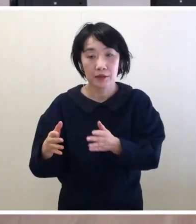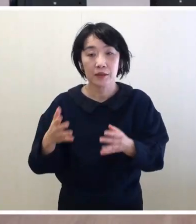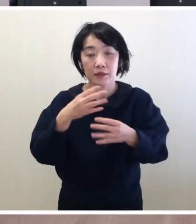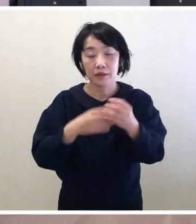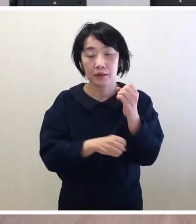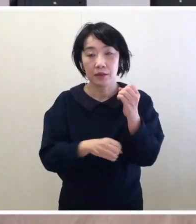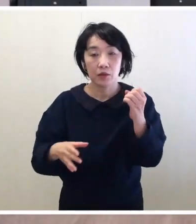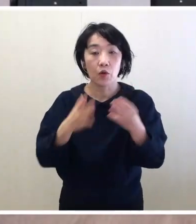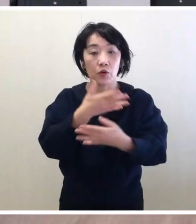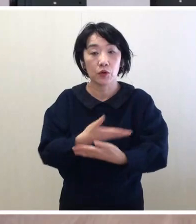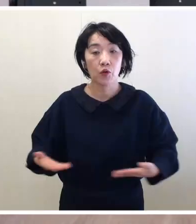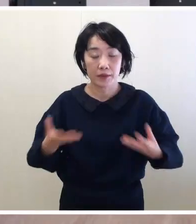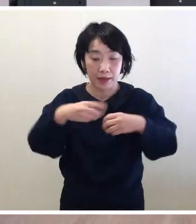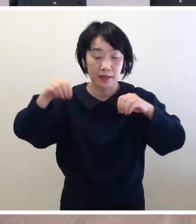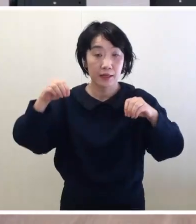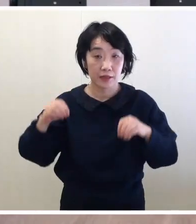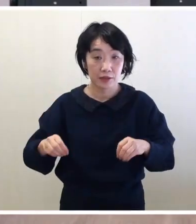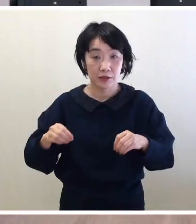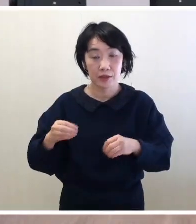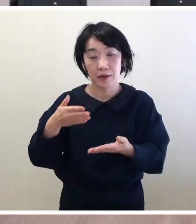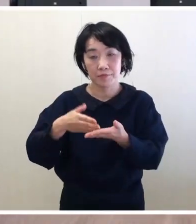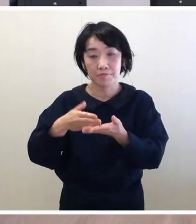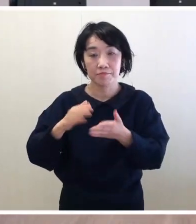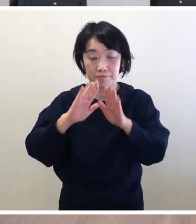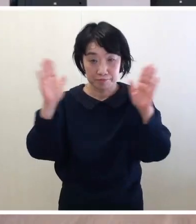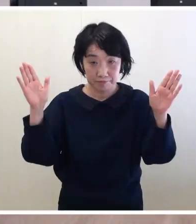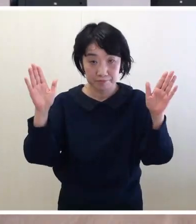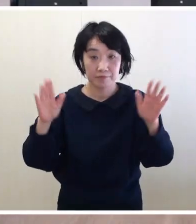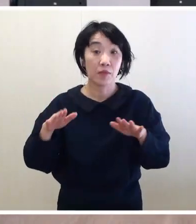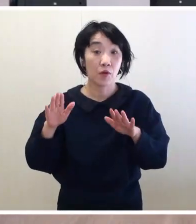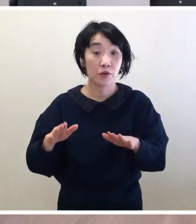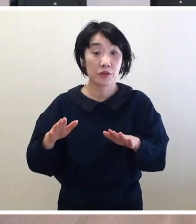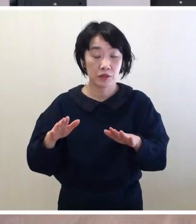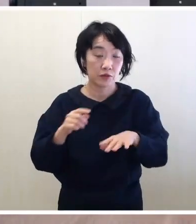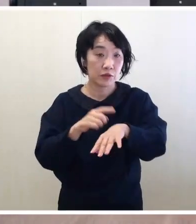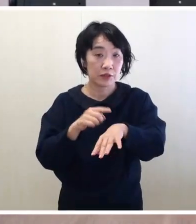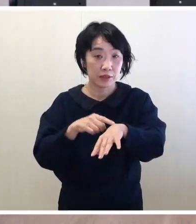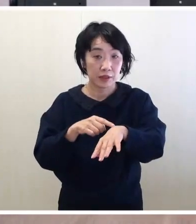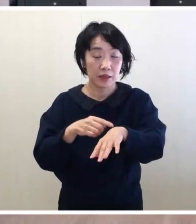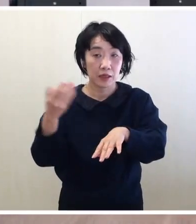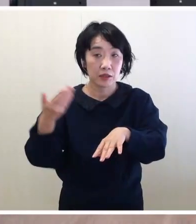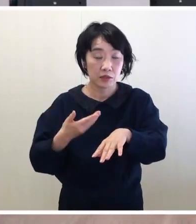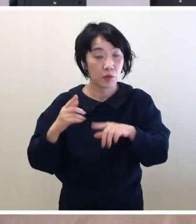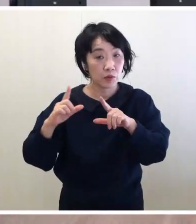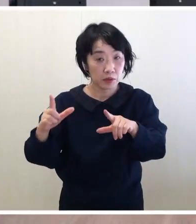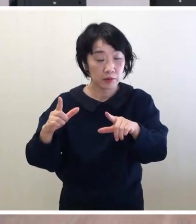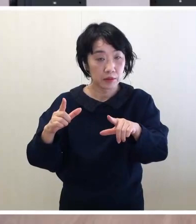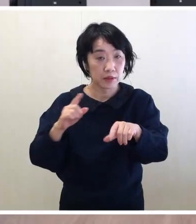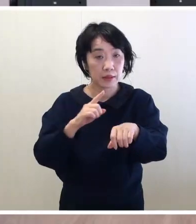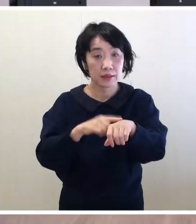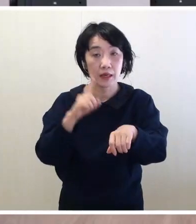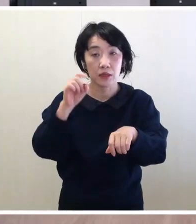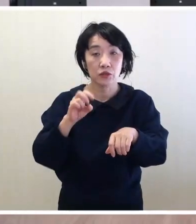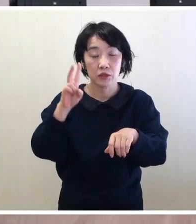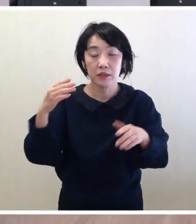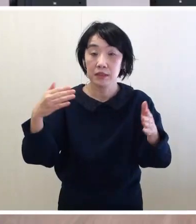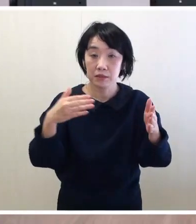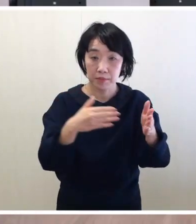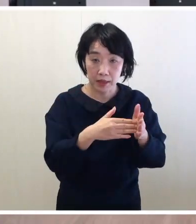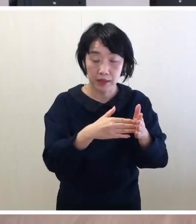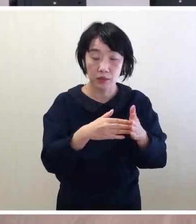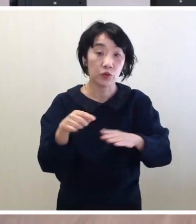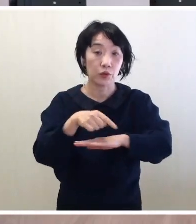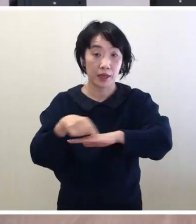営事業に関する基本協定の締結につきまして記者会見を開始いたします。なお本日の全体時間は質疑応答を含め12